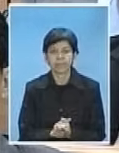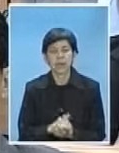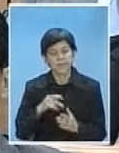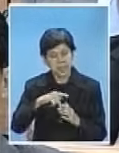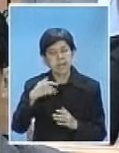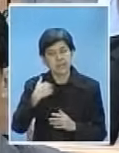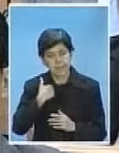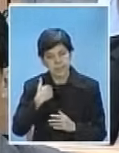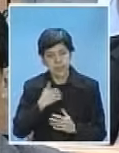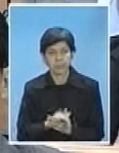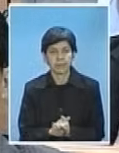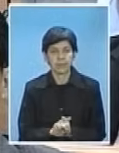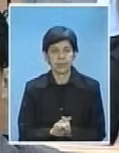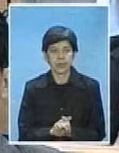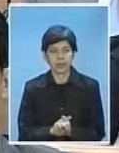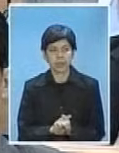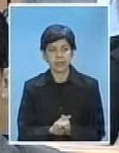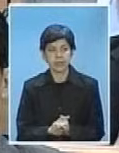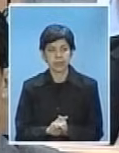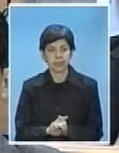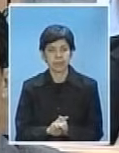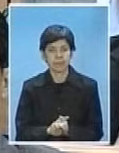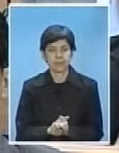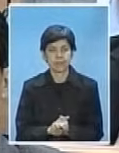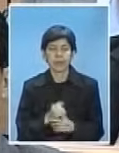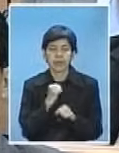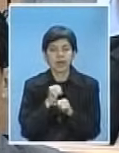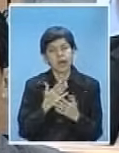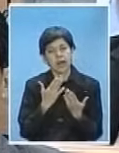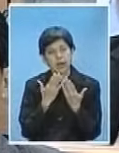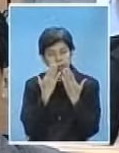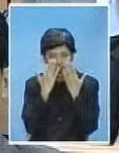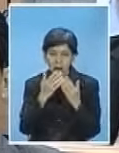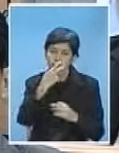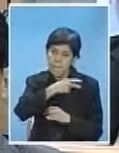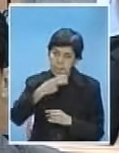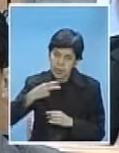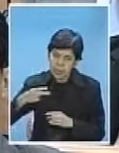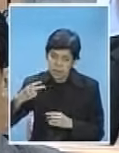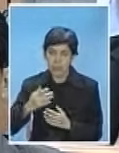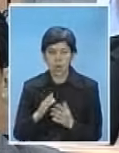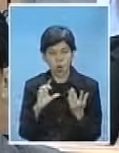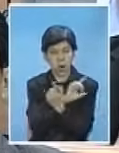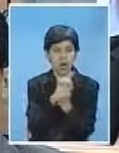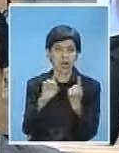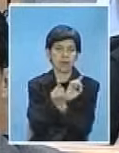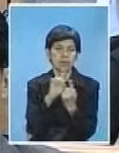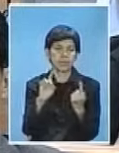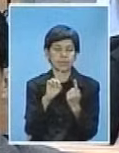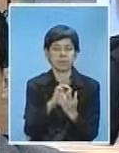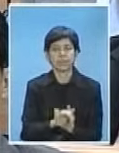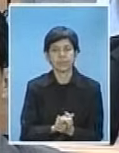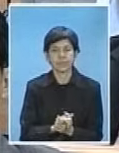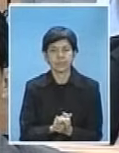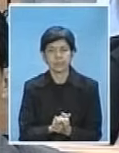อย่างเช่นศาสนาภาษาวัฒนธรรม